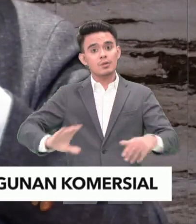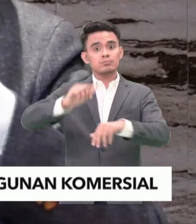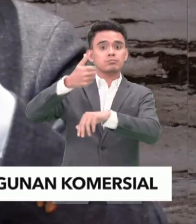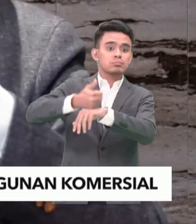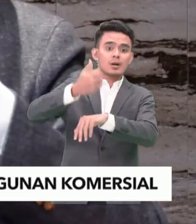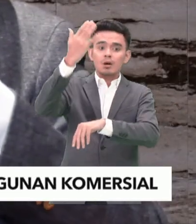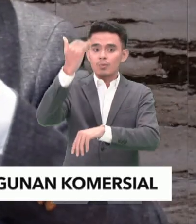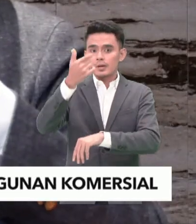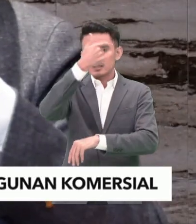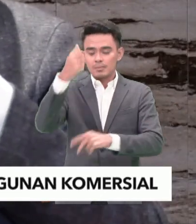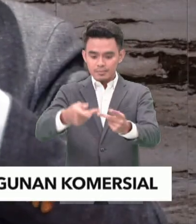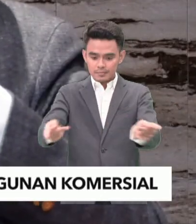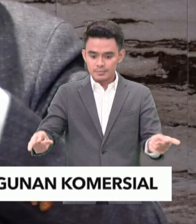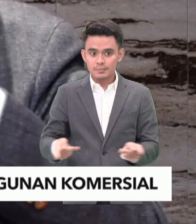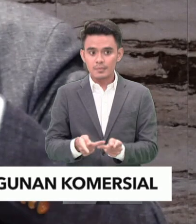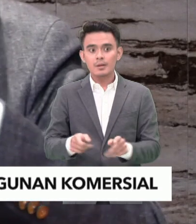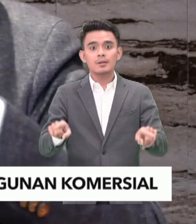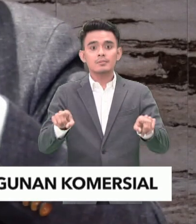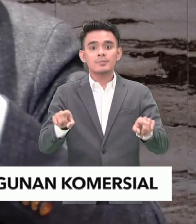di kawasan-kawasan